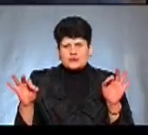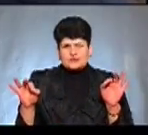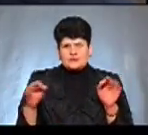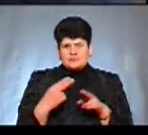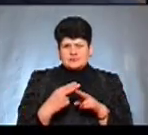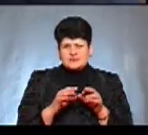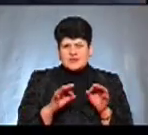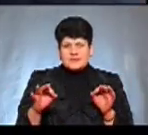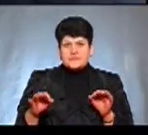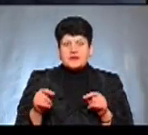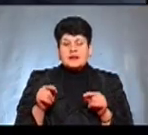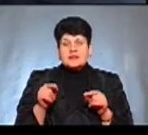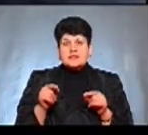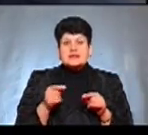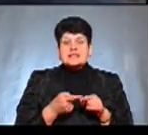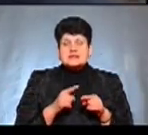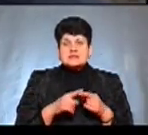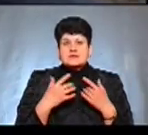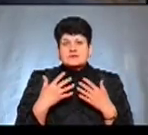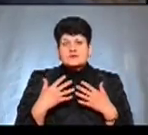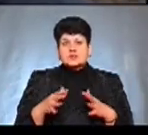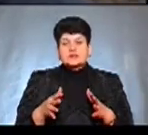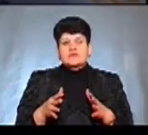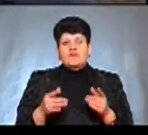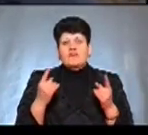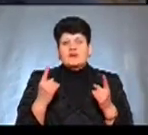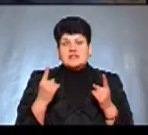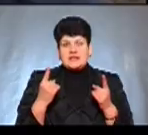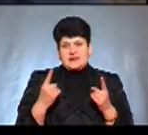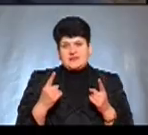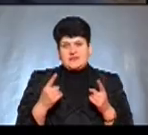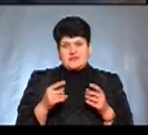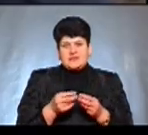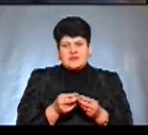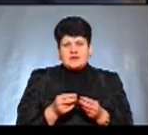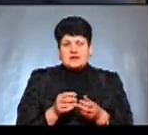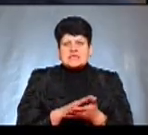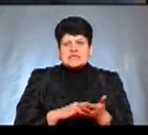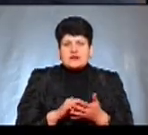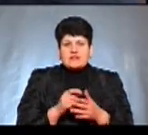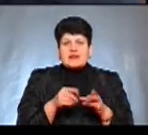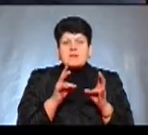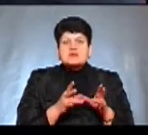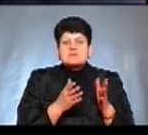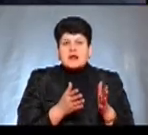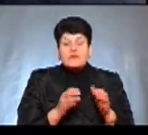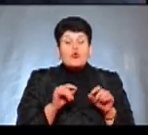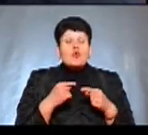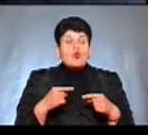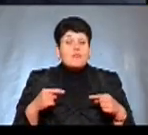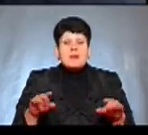які піддані, ті струни піддані вже великій корозії. І вони небезпечні, вони можуть в будь-який